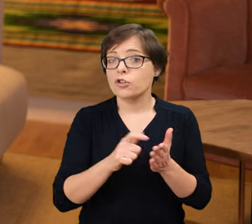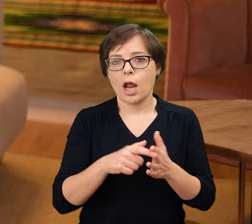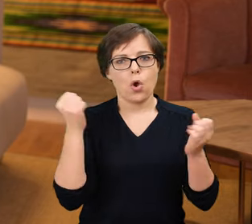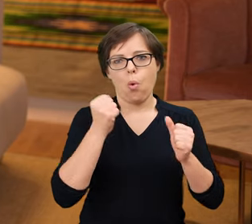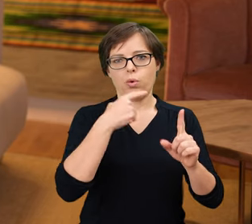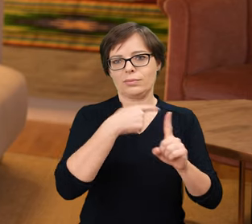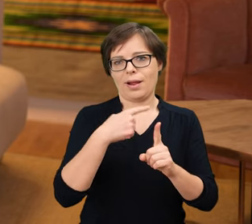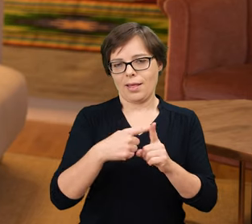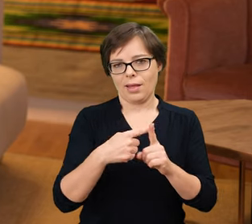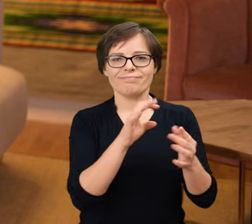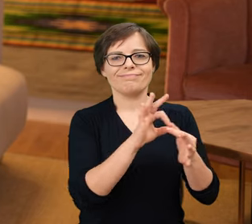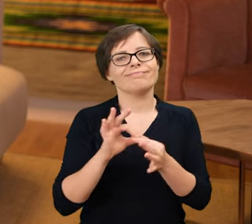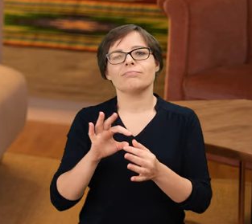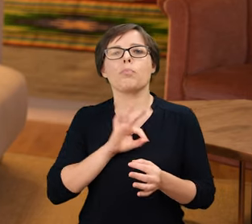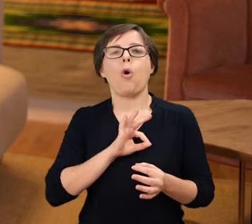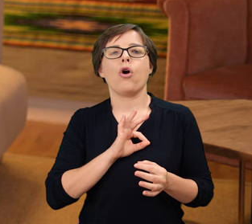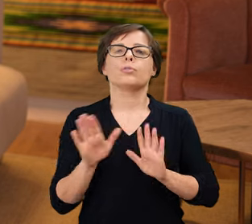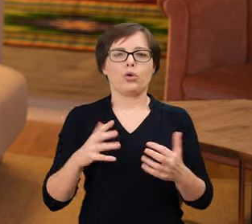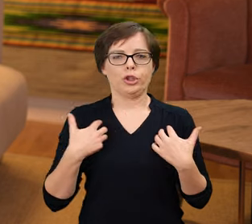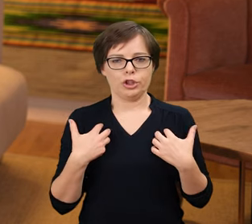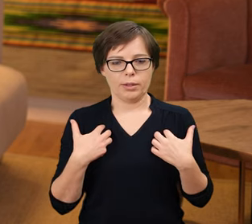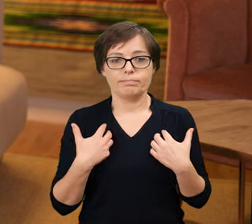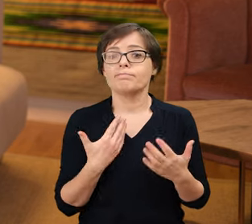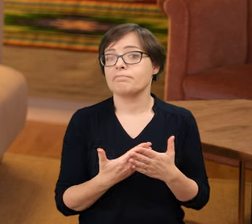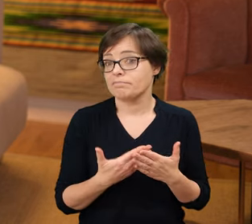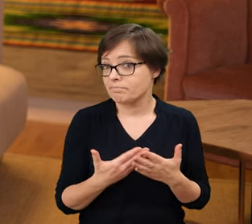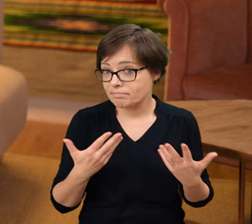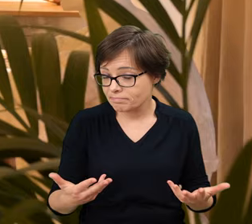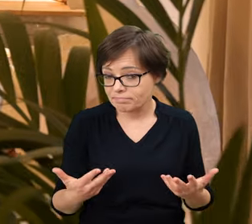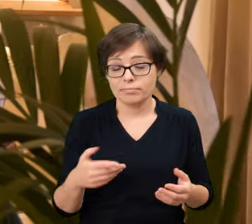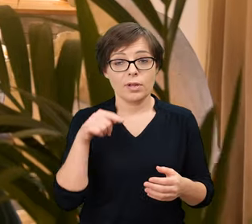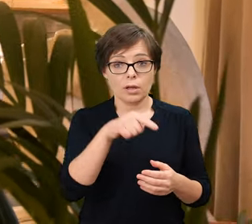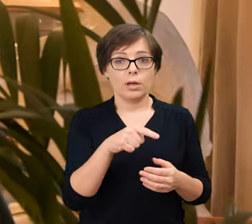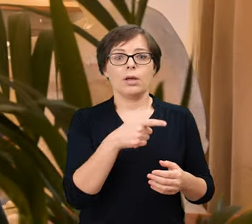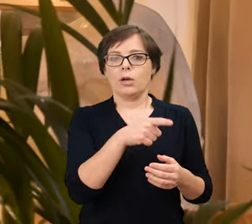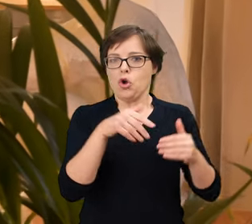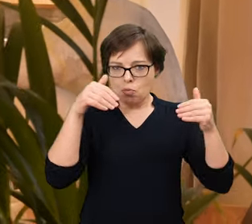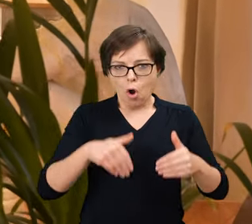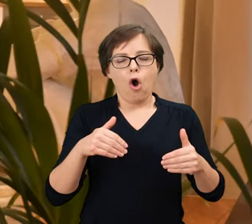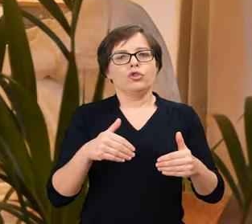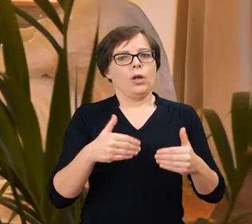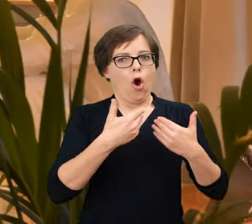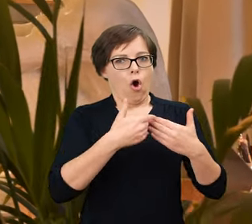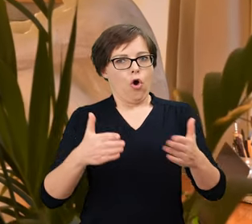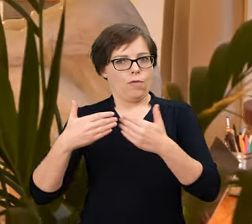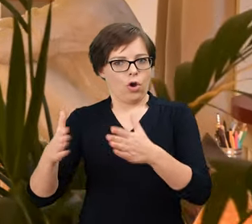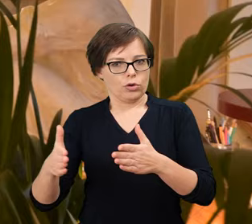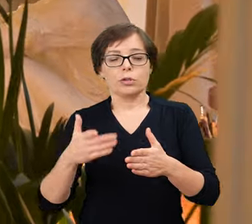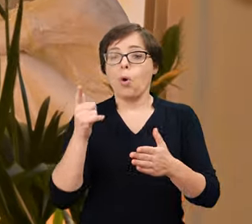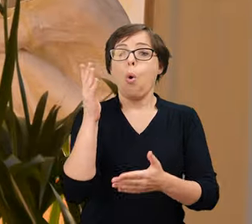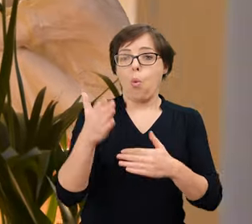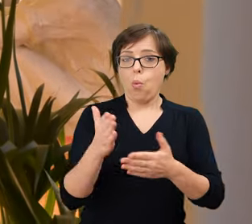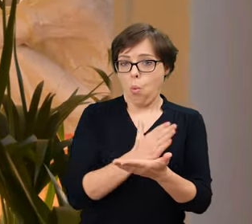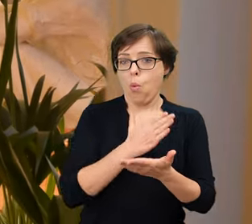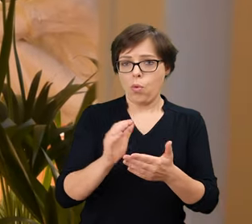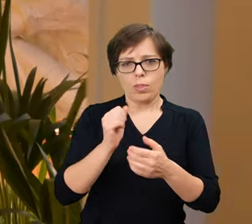względu na mój tryb życia. Otóż daje się je w taki sposób otworzyć. Kuchnia została otwarta architektonicznie, ale